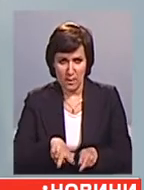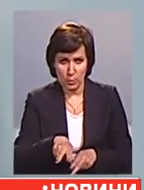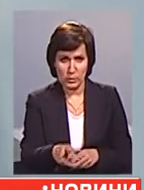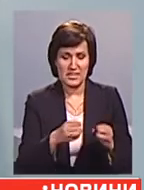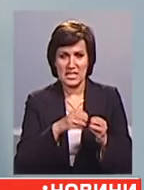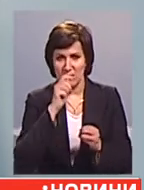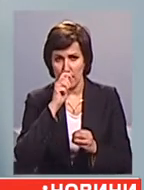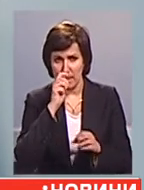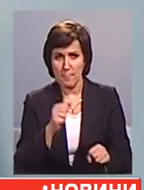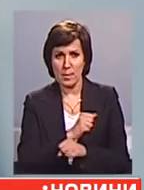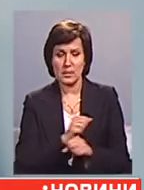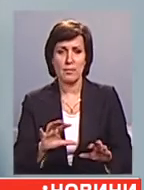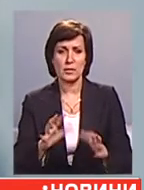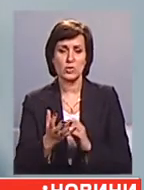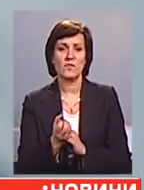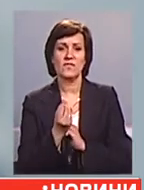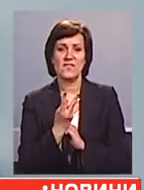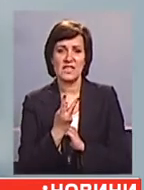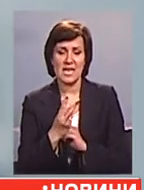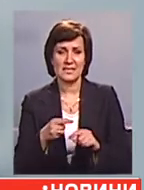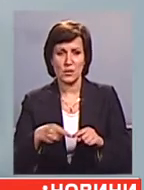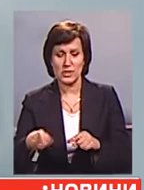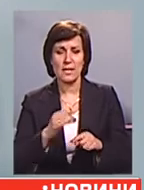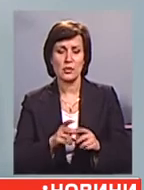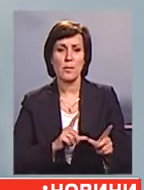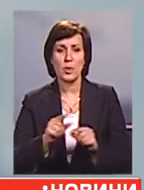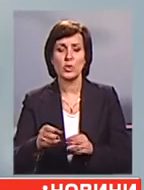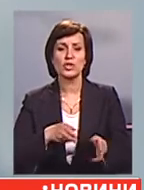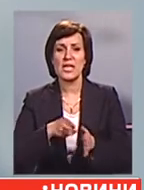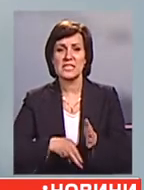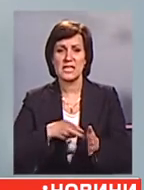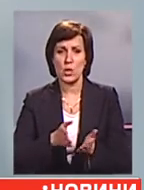10 апреля подрыв произошел в дренажной трубе, над которой проходят железнодорожные пути.